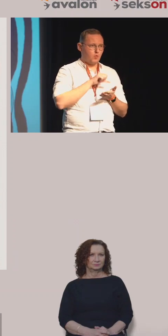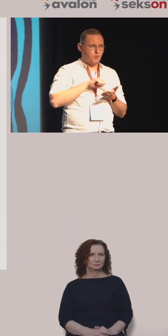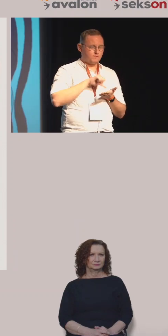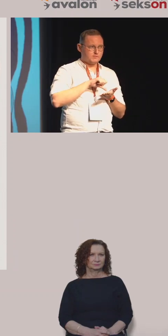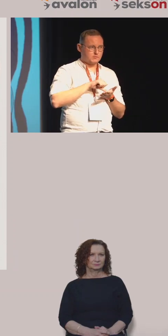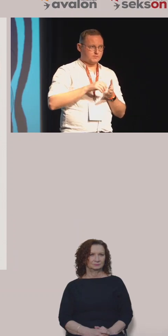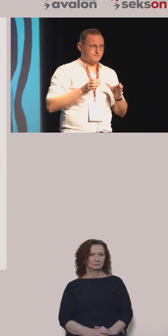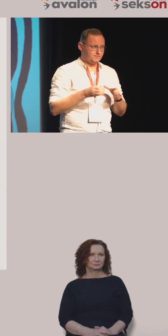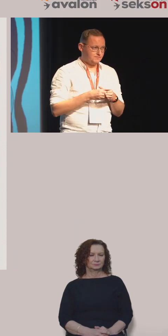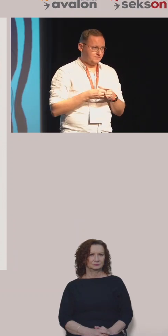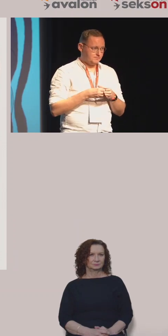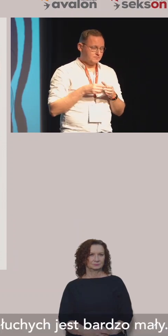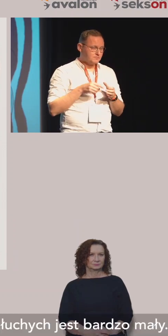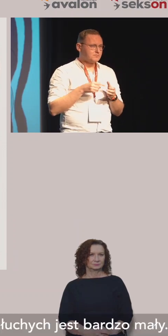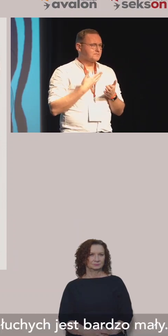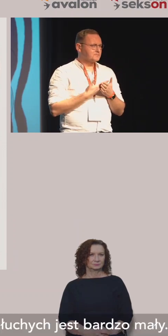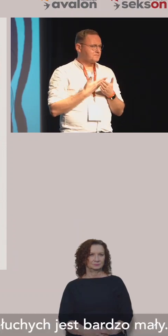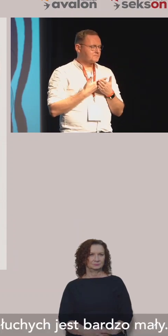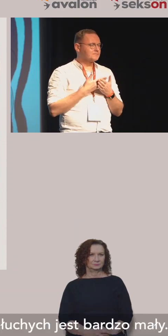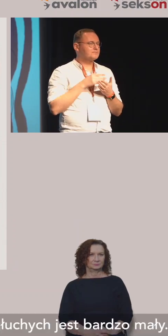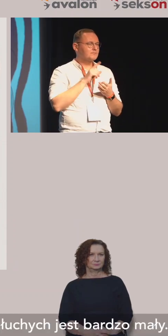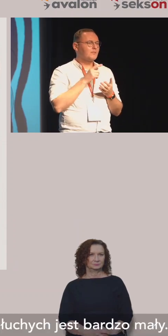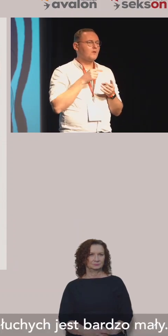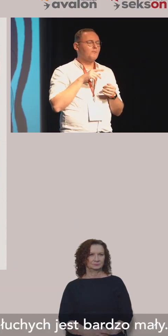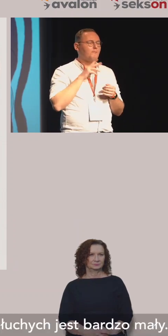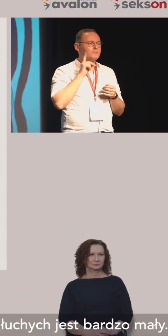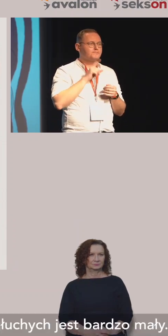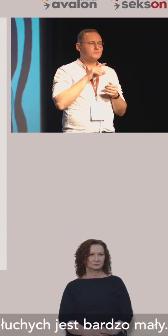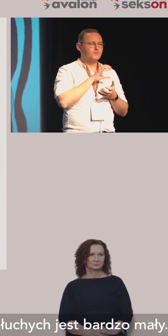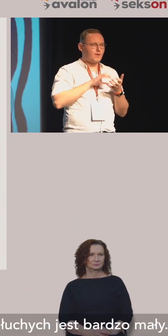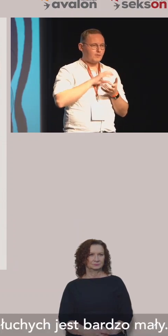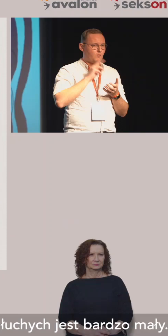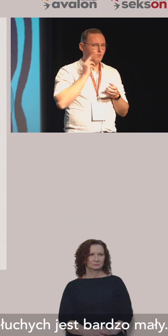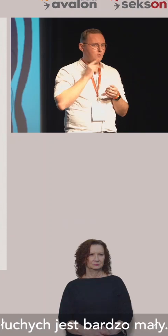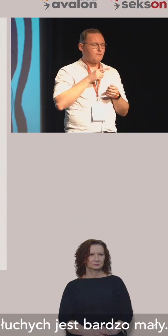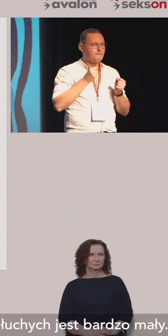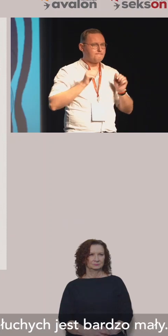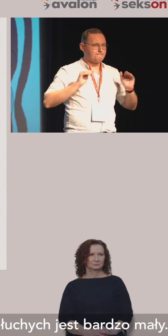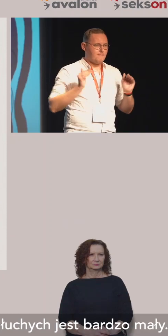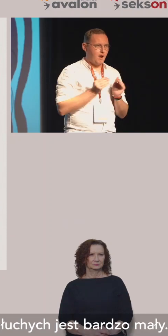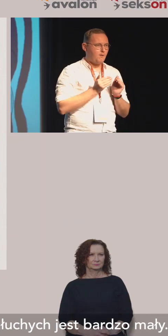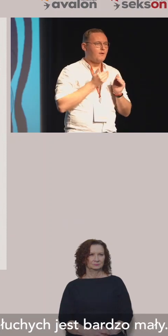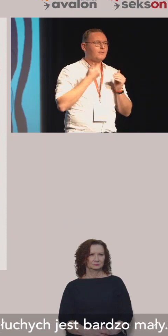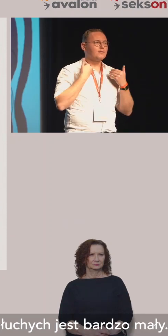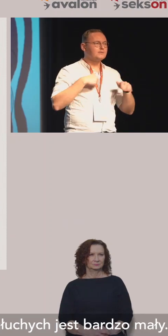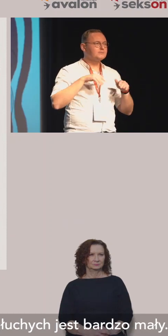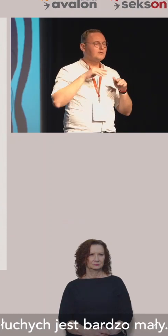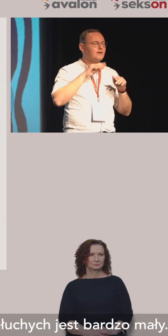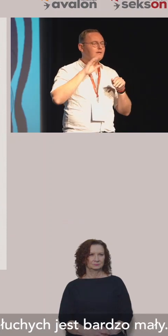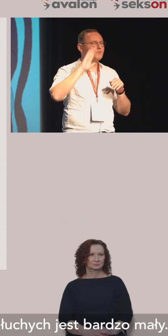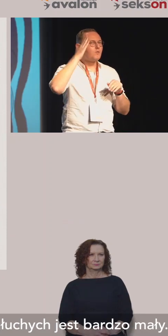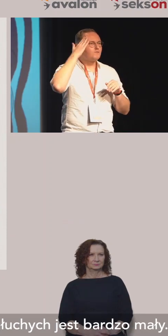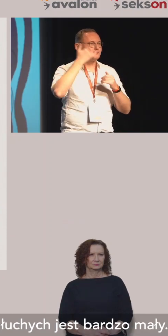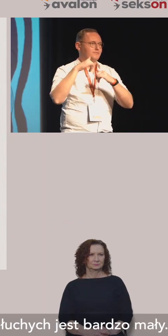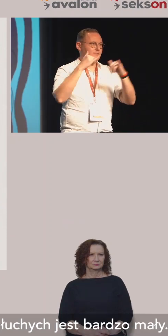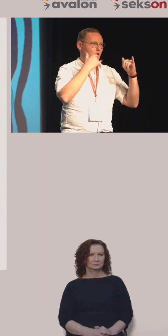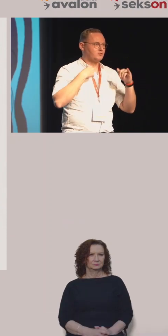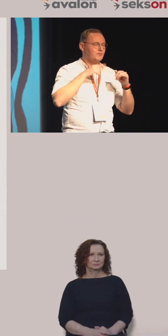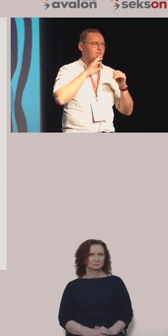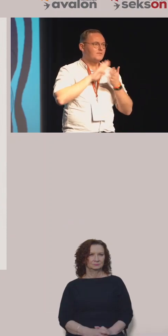outów. Jest to bardzo hermetyczne środowisko, dlatego tak naprawdę świat głuchych jest bardzo